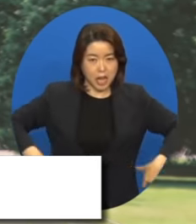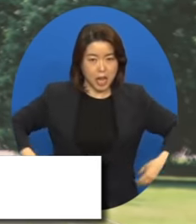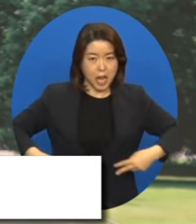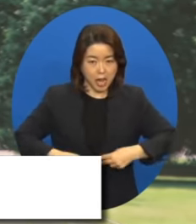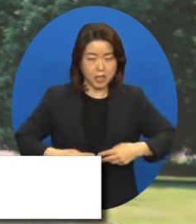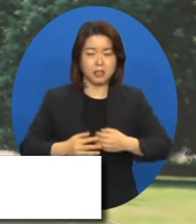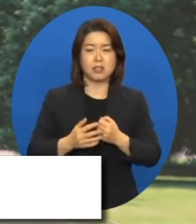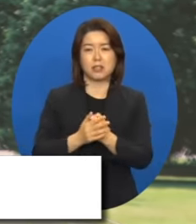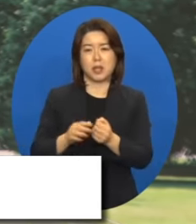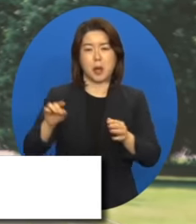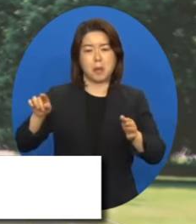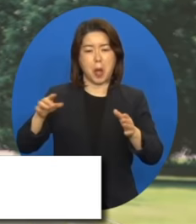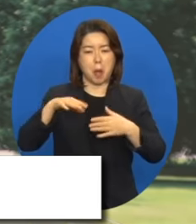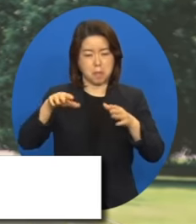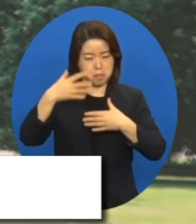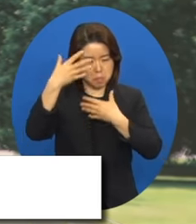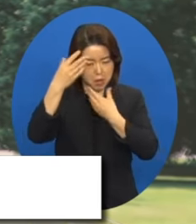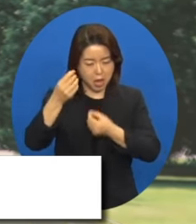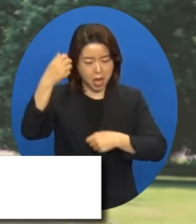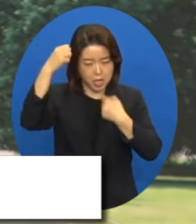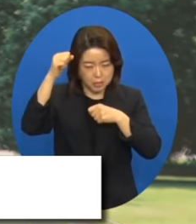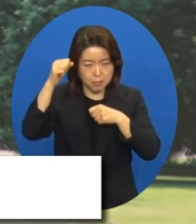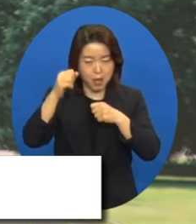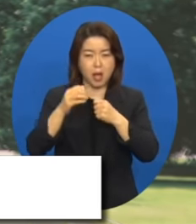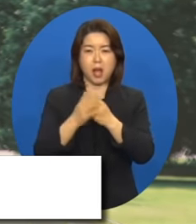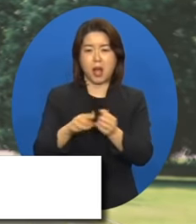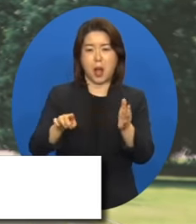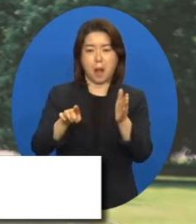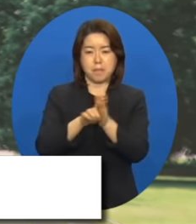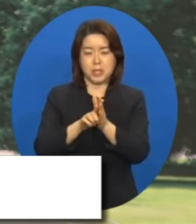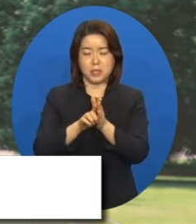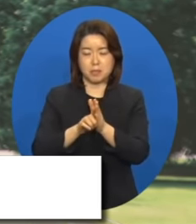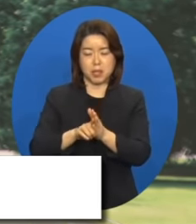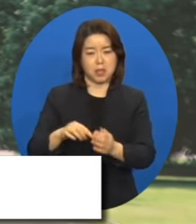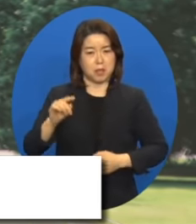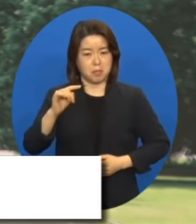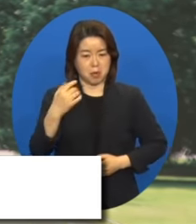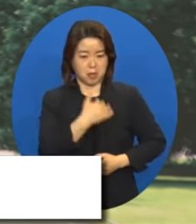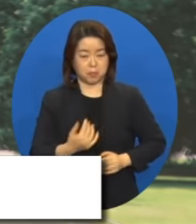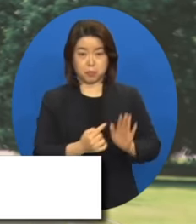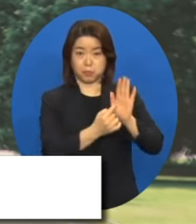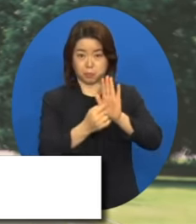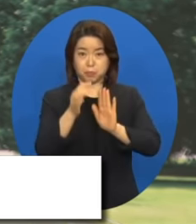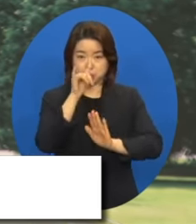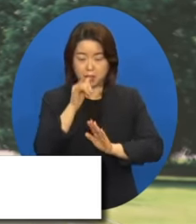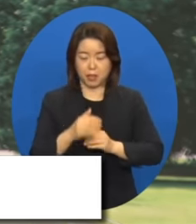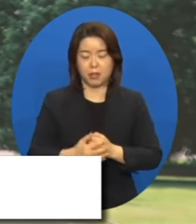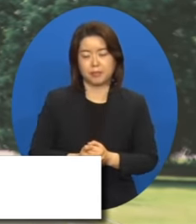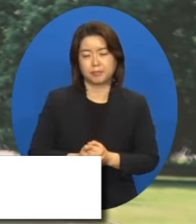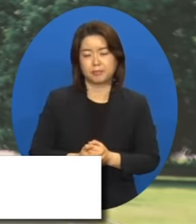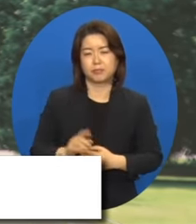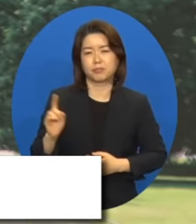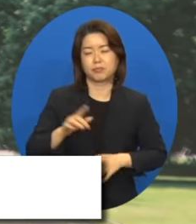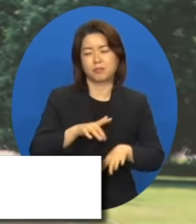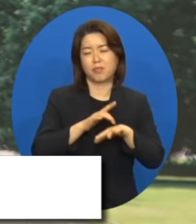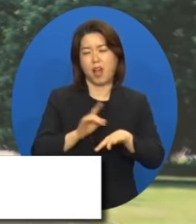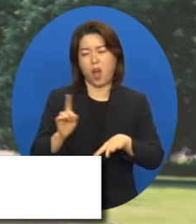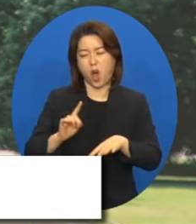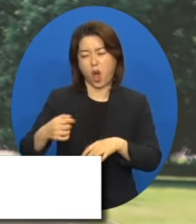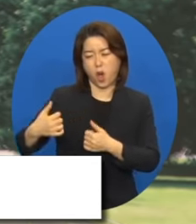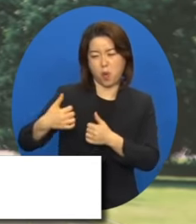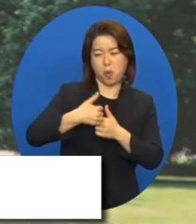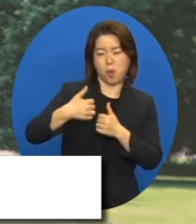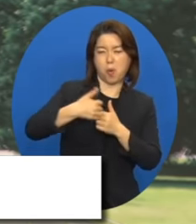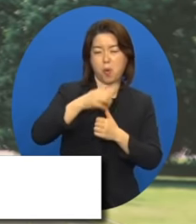방패, 그리고 성령의 검. 하나님께서 우리가 마귀가 어떤 공격을 해오든지 능히 이길 수